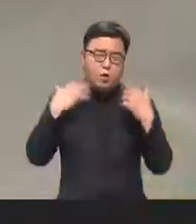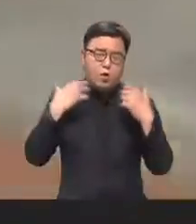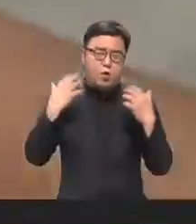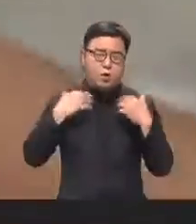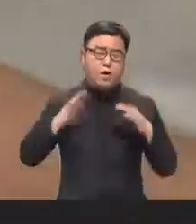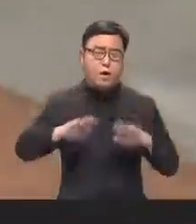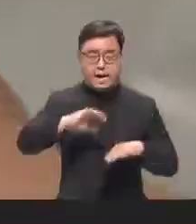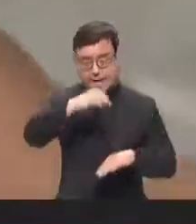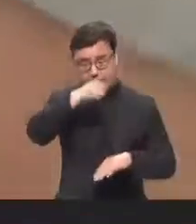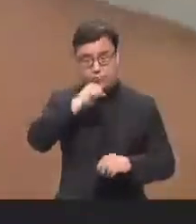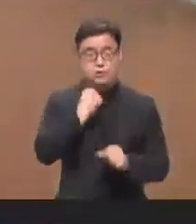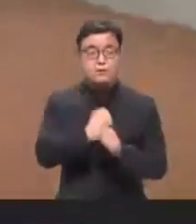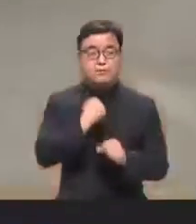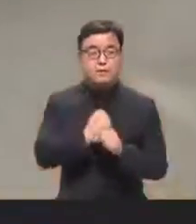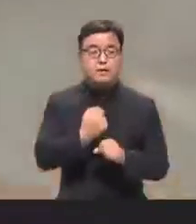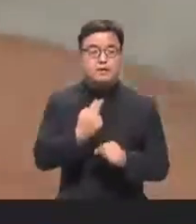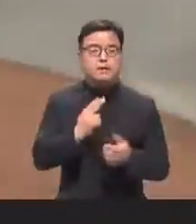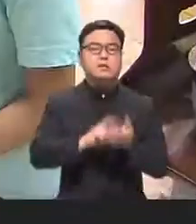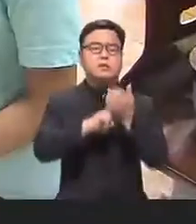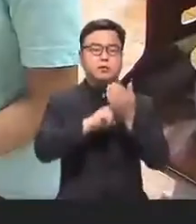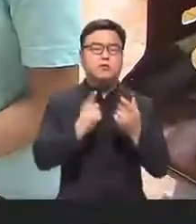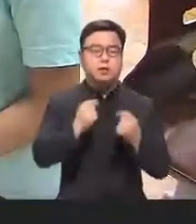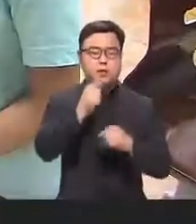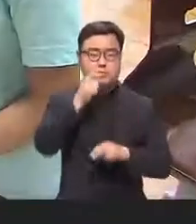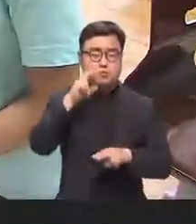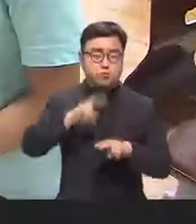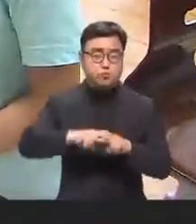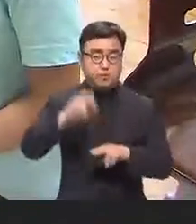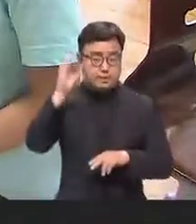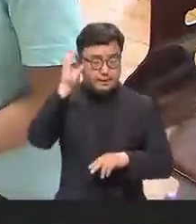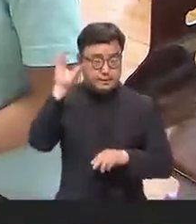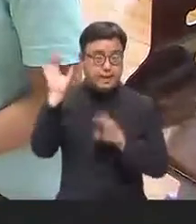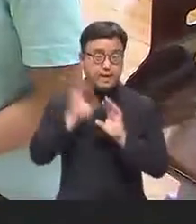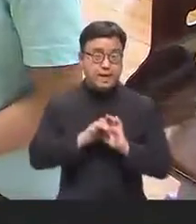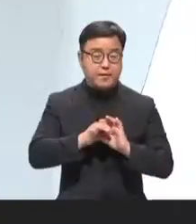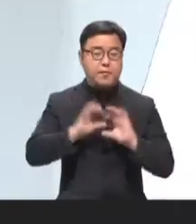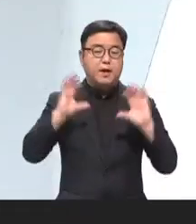아프리카에 만들어질 기적의 우물을 떠올리며 아이들의 세계